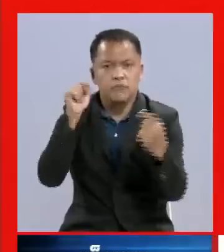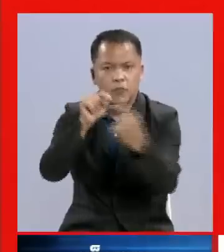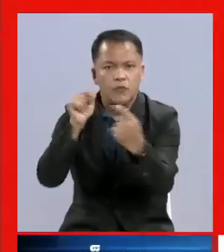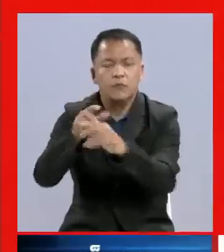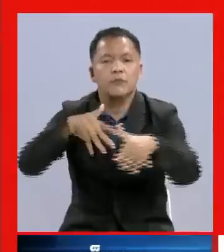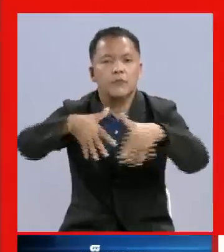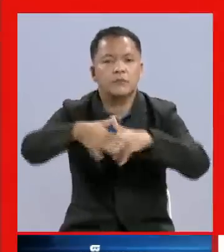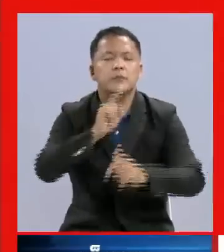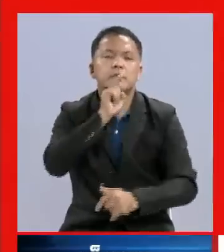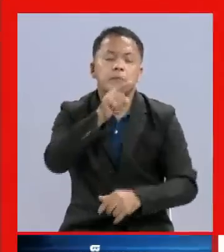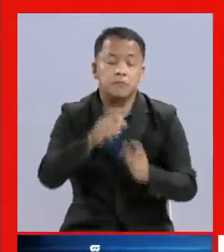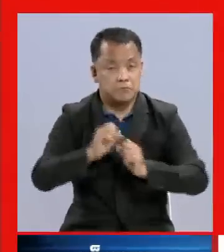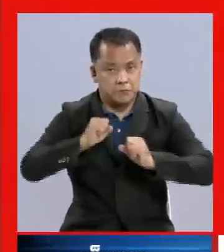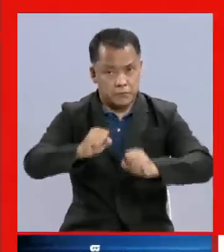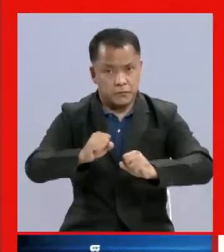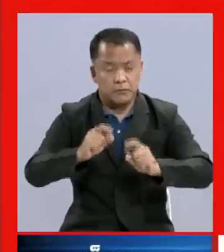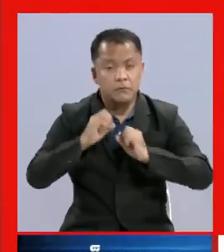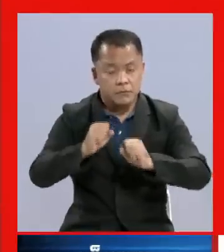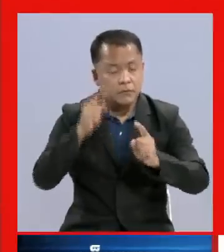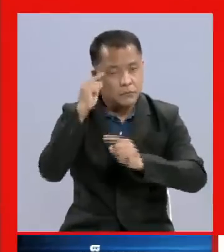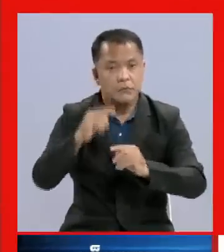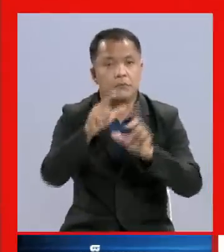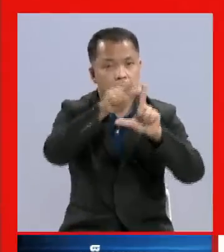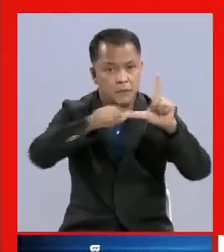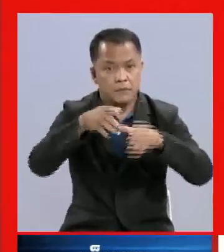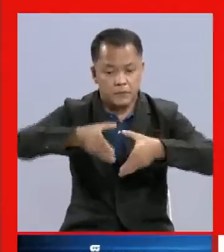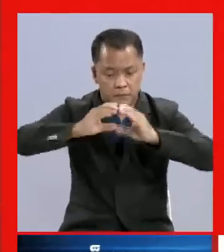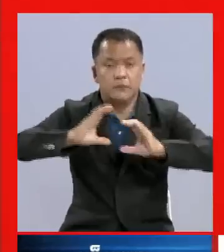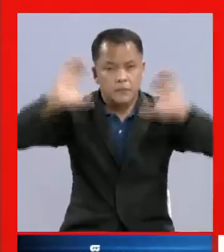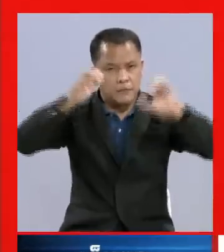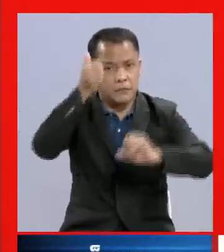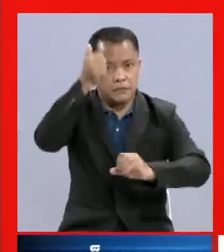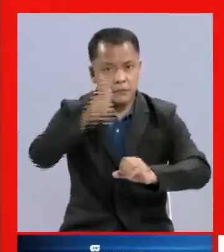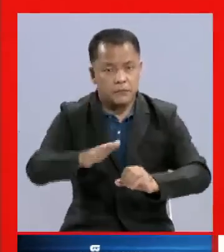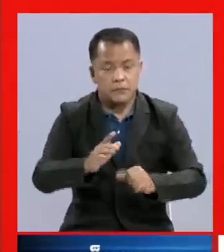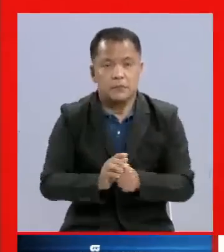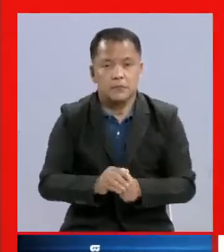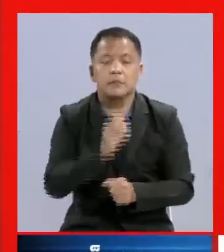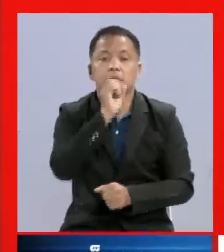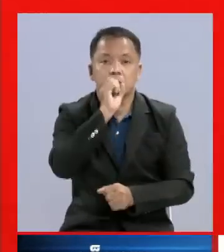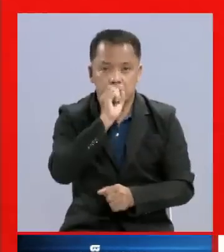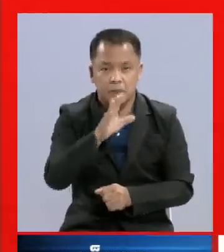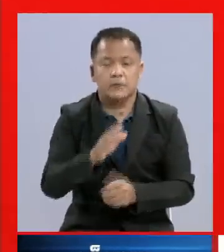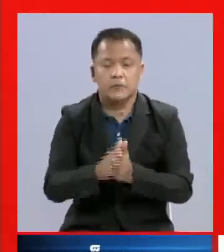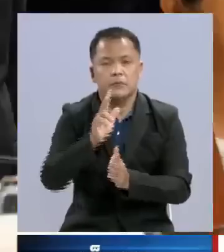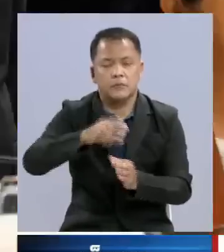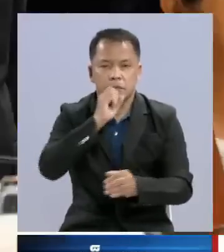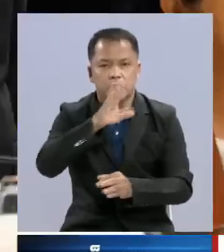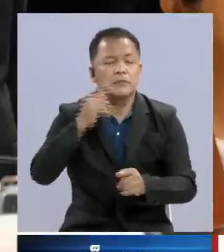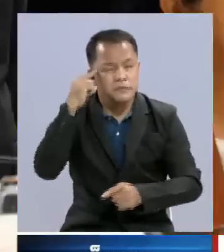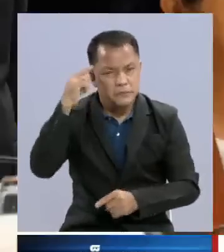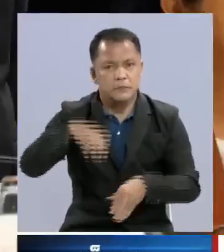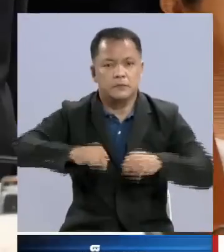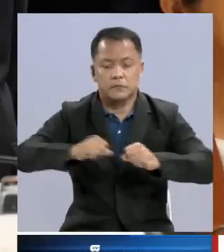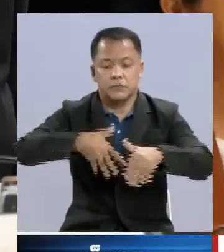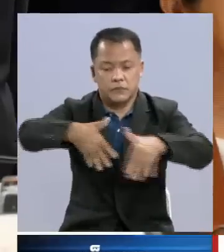ทีนี้ก็ถามต่อว่ายังคงมั่นใจหรือเปล่าว่าก้าวไกลจะสามารถจัดตั้งรัฐบาลได้หรือไม่คุณภูมิธรรมบอกแบบนี้ครับก็ยังเชื่อมั่นใน